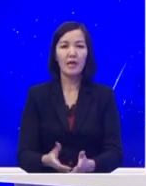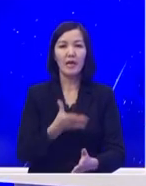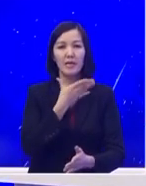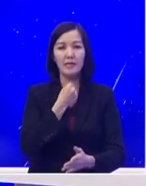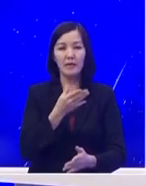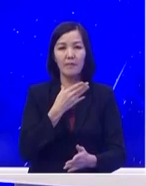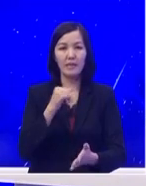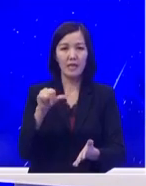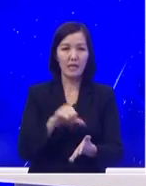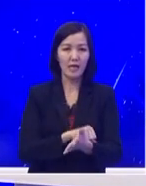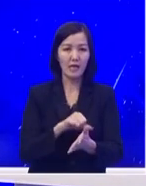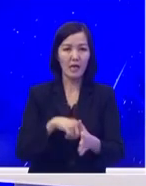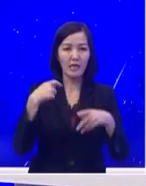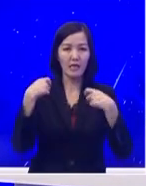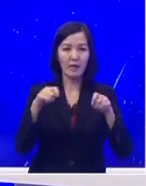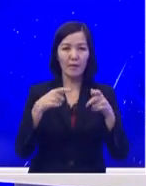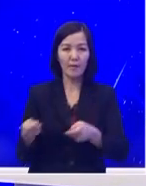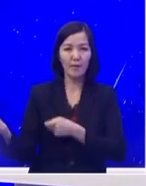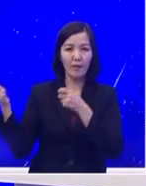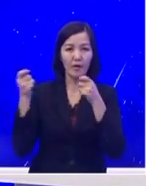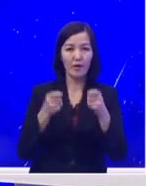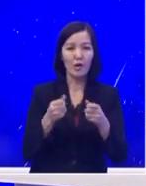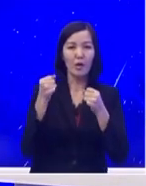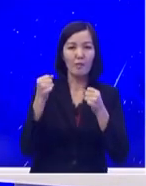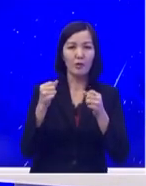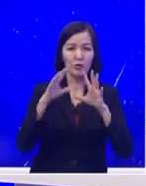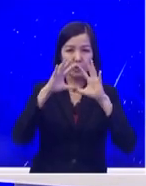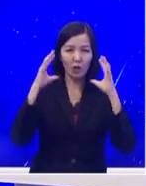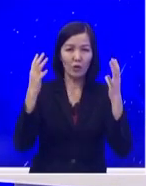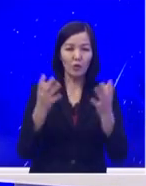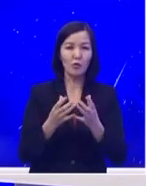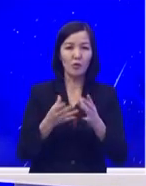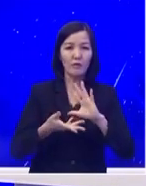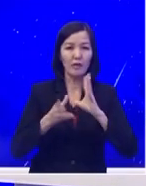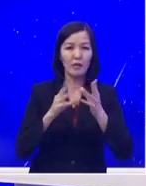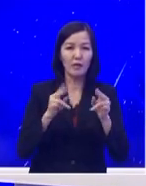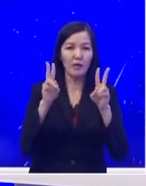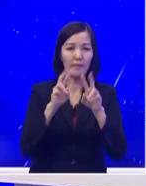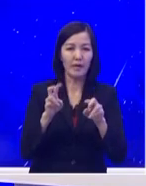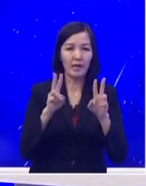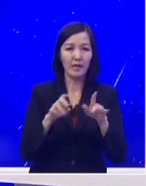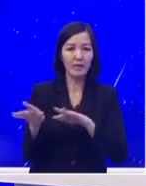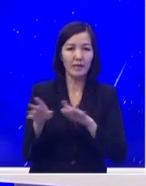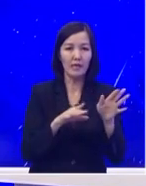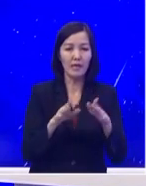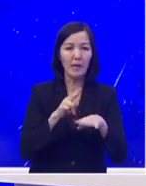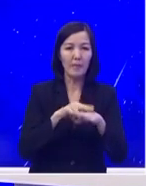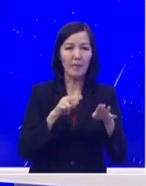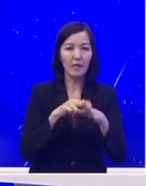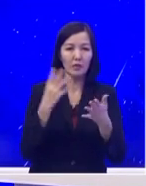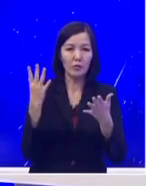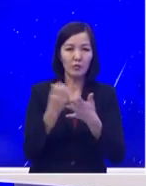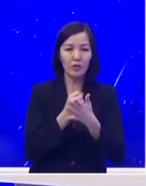Семейские наркоторговцы перевезли наркотики внутри боксерской груши. В результате оперативно-следственных мероприятий сотрудникам полиции